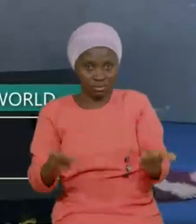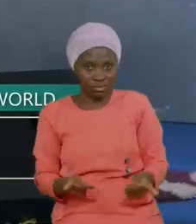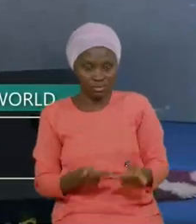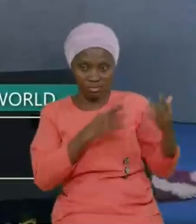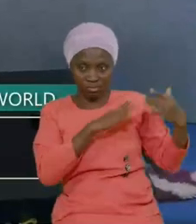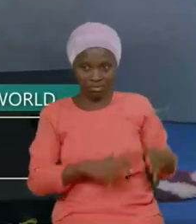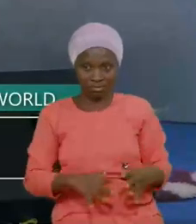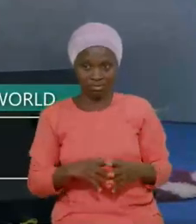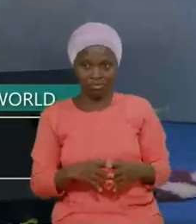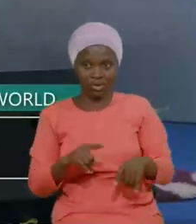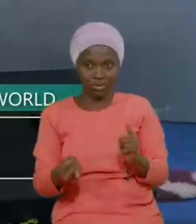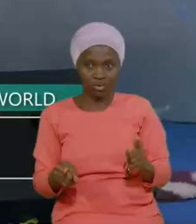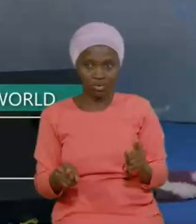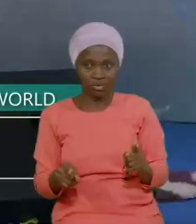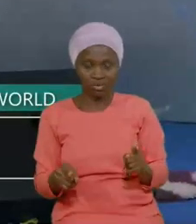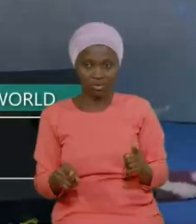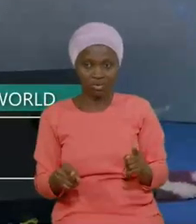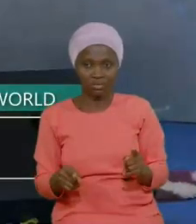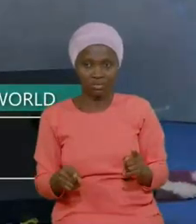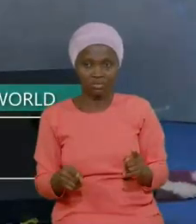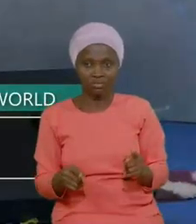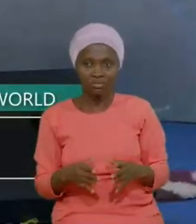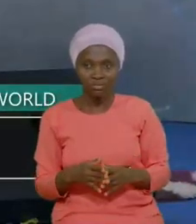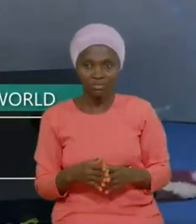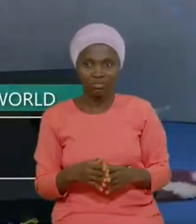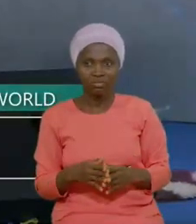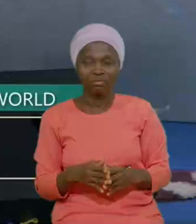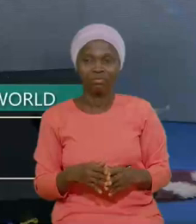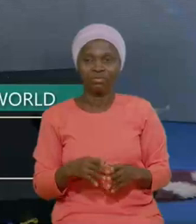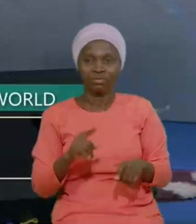Mais dans sa tête, je disais qu'il amenait l'autre à l'autre bord.